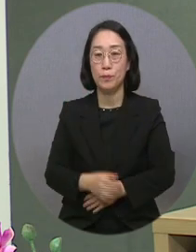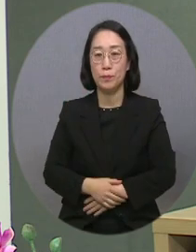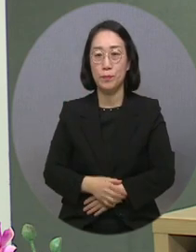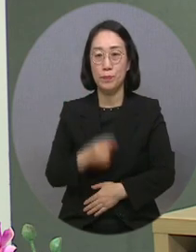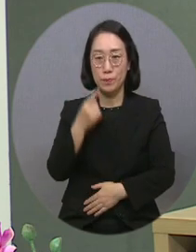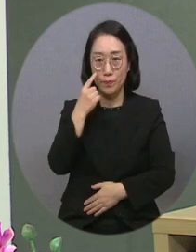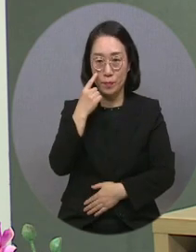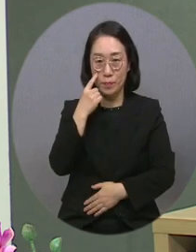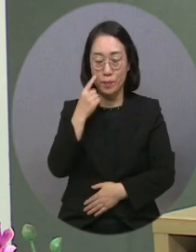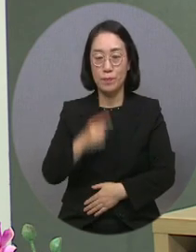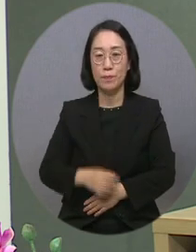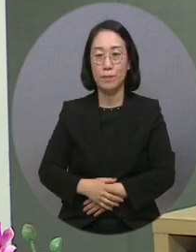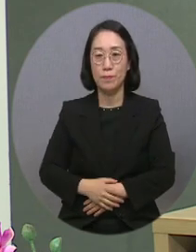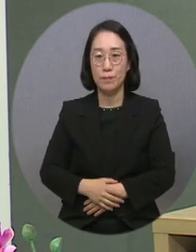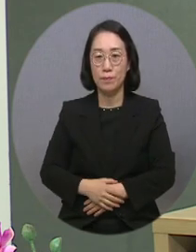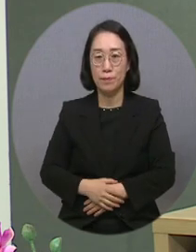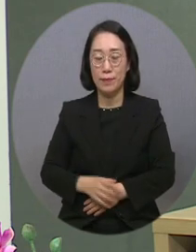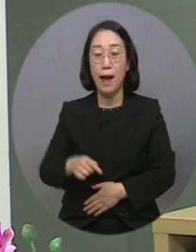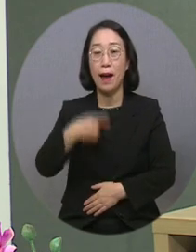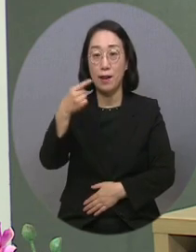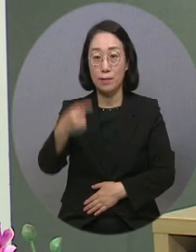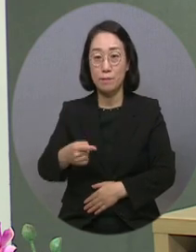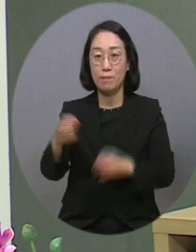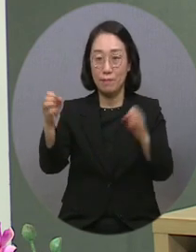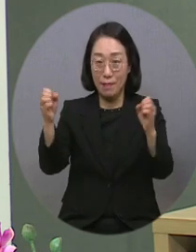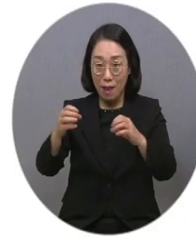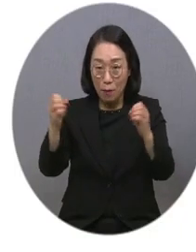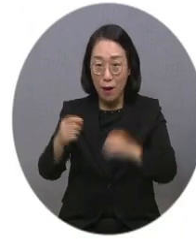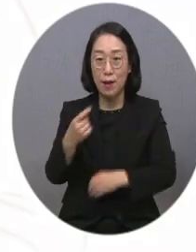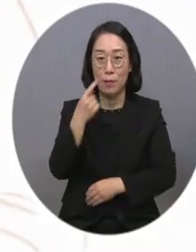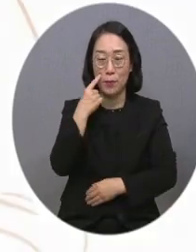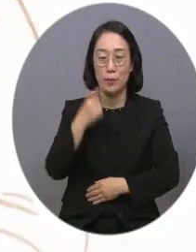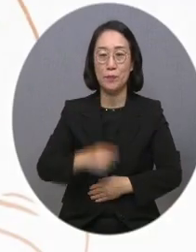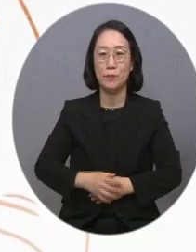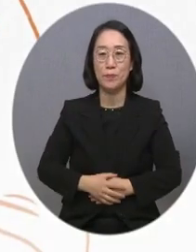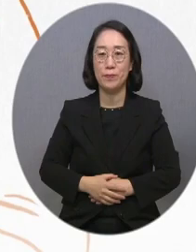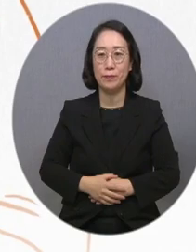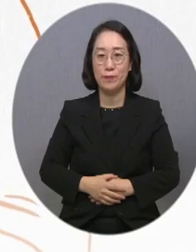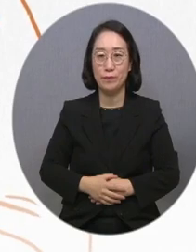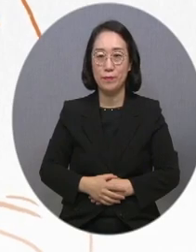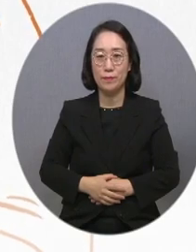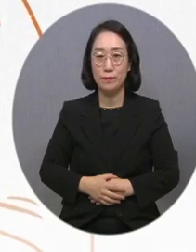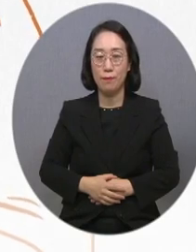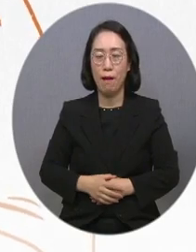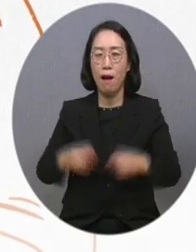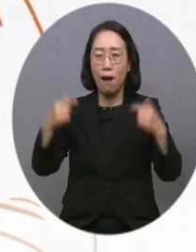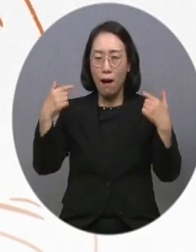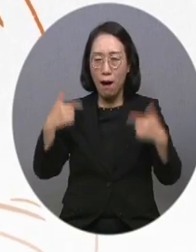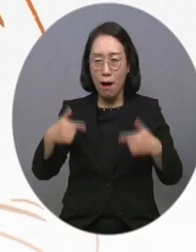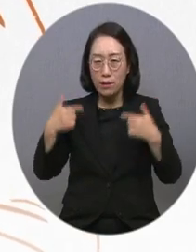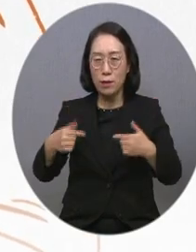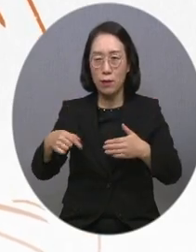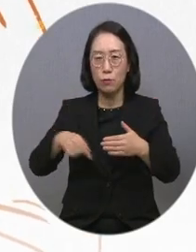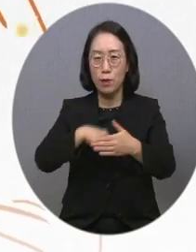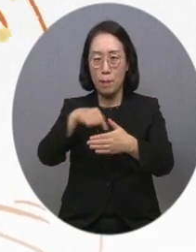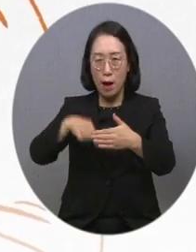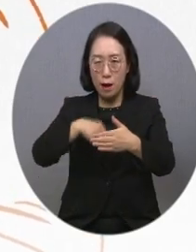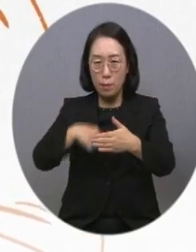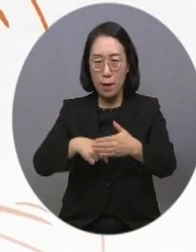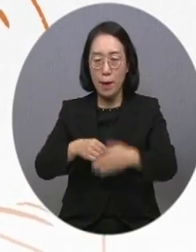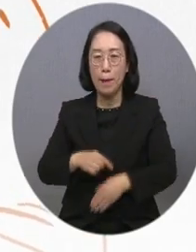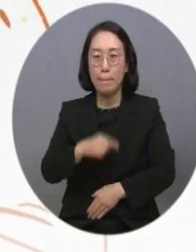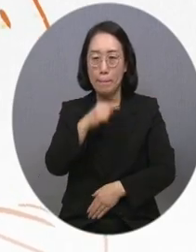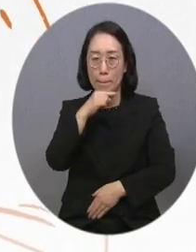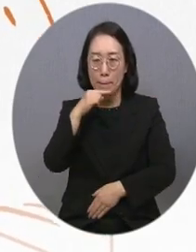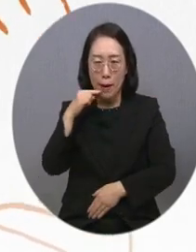보고 얘기를 이어가죠. 언제나 우리 가슴에 있는 빨간